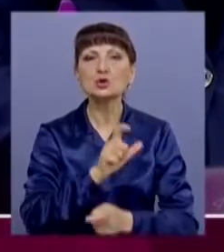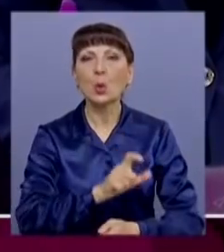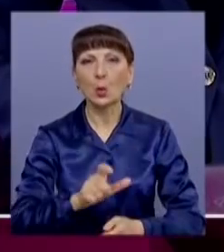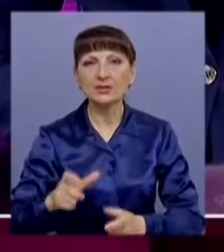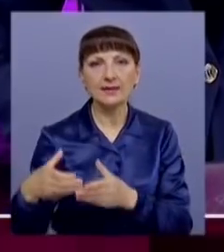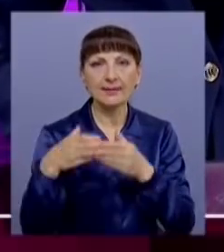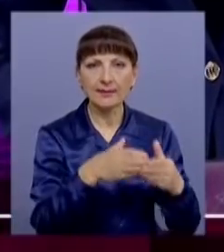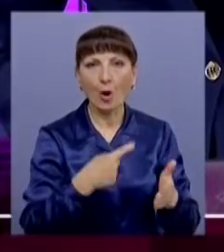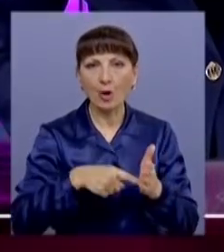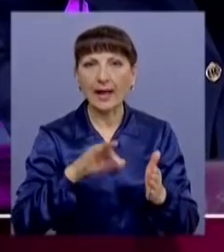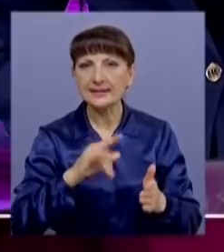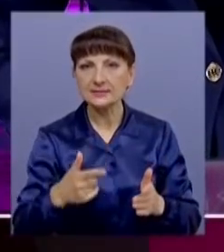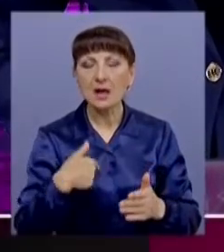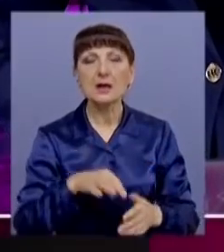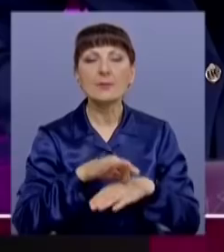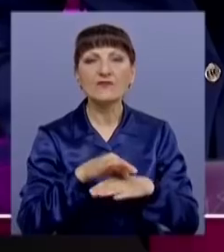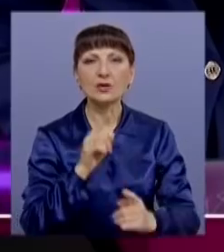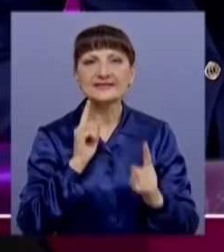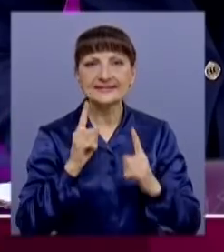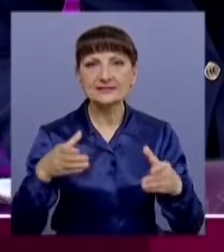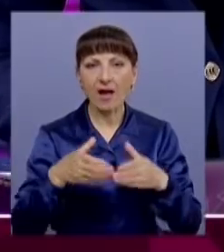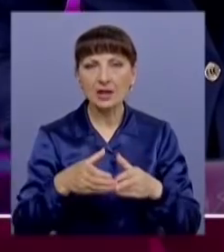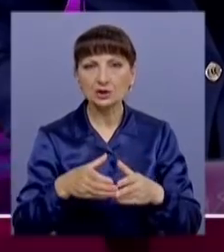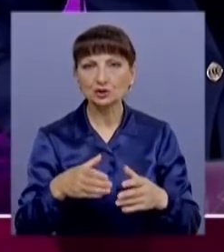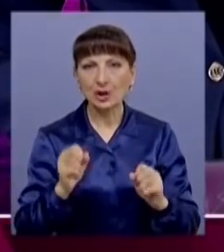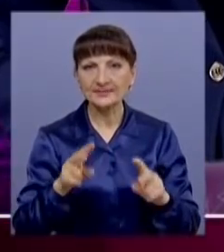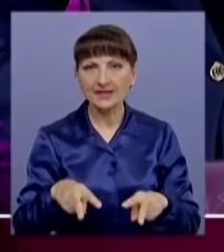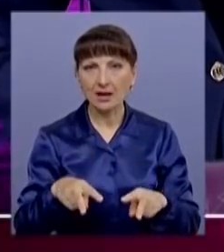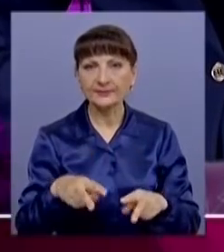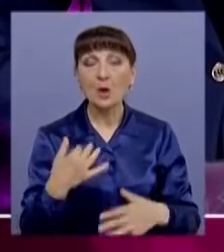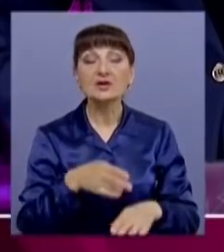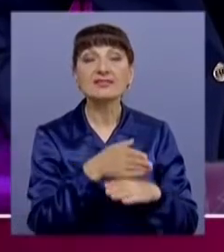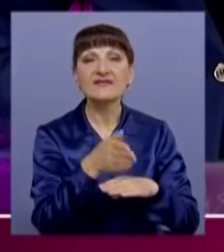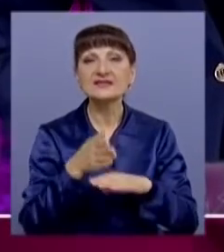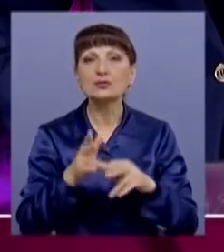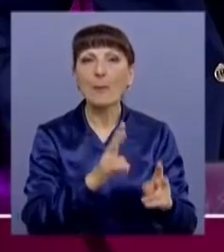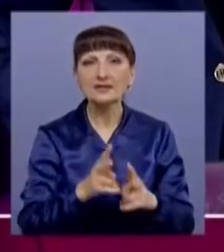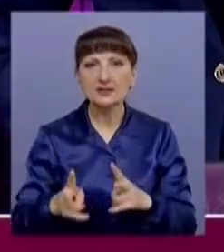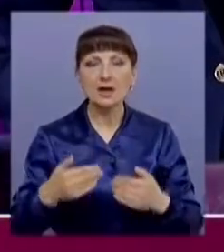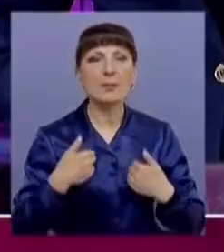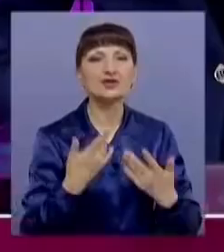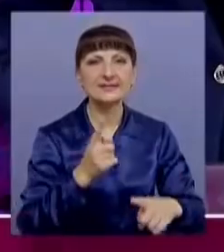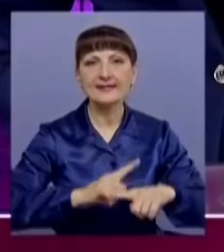жителями Орыси и провел заседание оперативного штаба. Кроме того, навестил пострадавших и пожелал им скорейшего